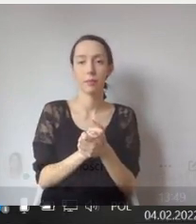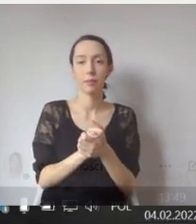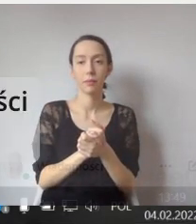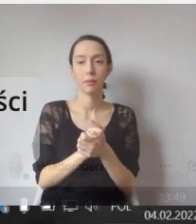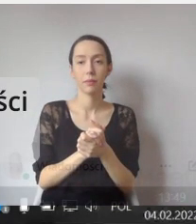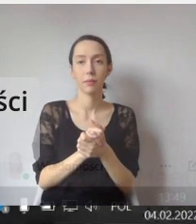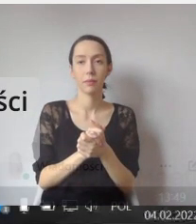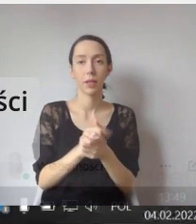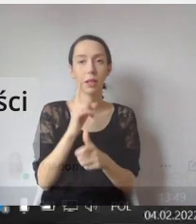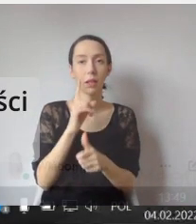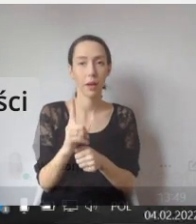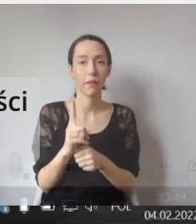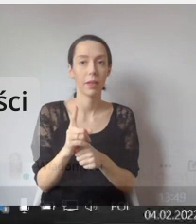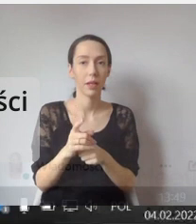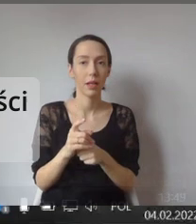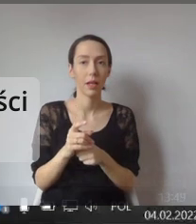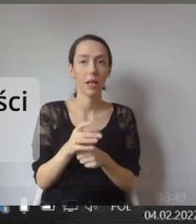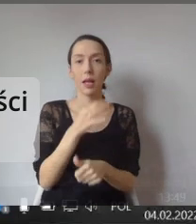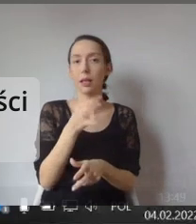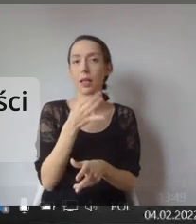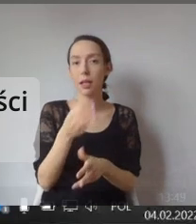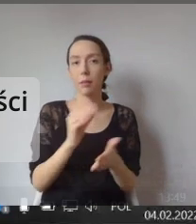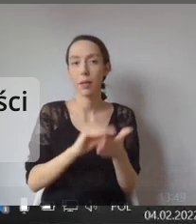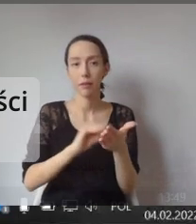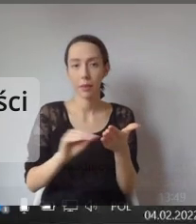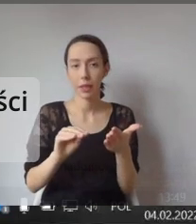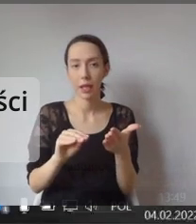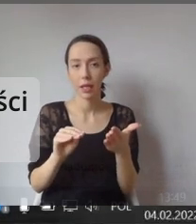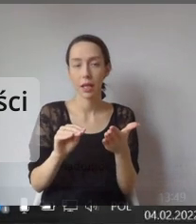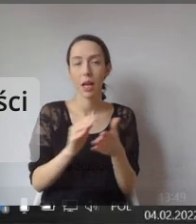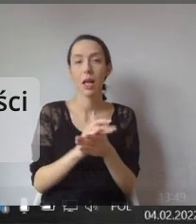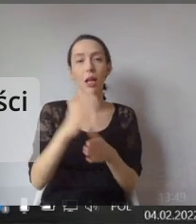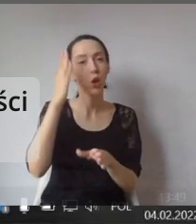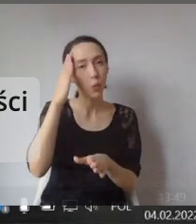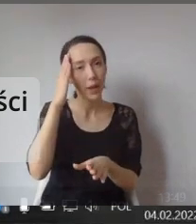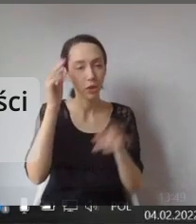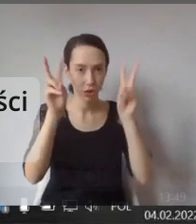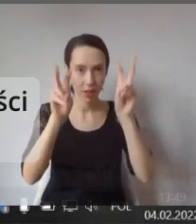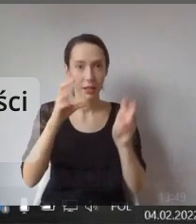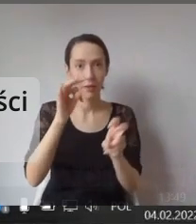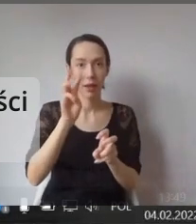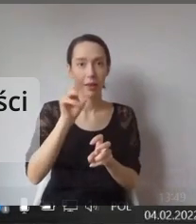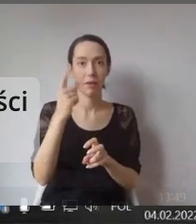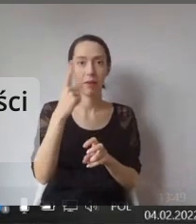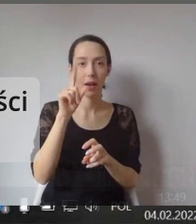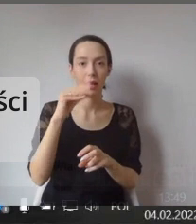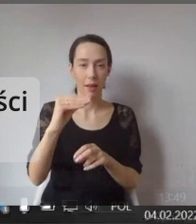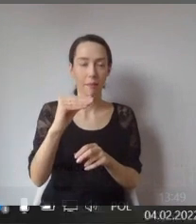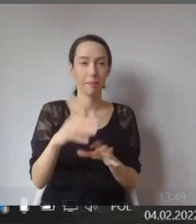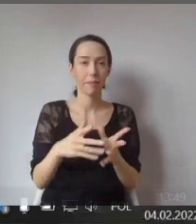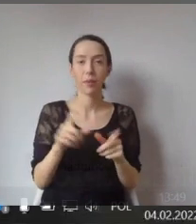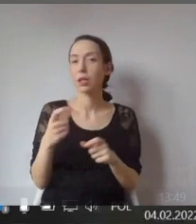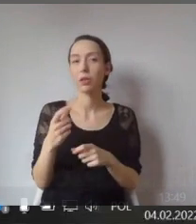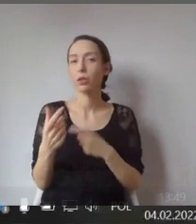tak naprawdę najlepiej, żebyśmy wpisali umiejętności twarde, ale też możemy trochę miękkich. I